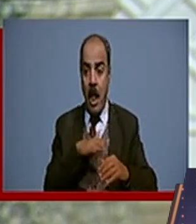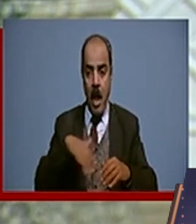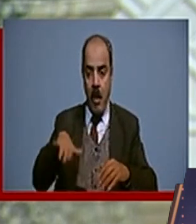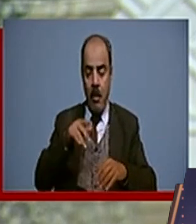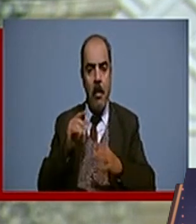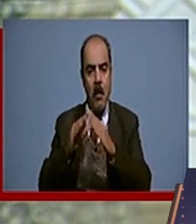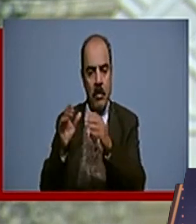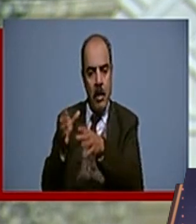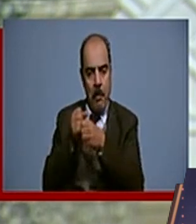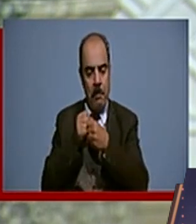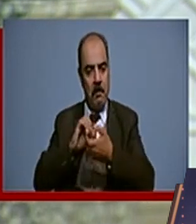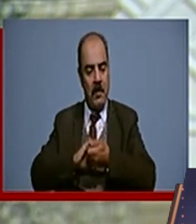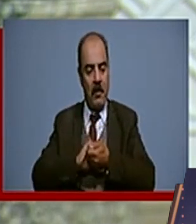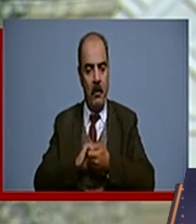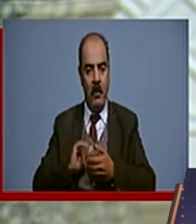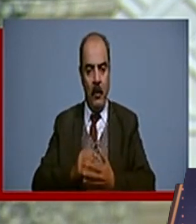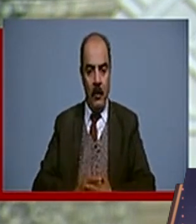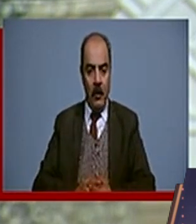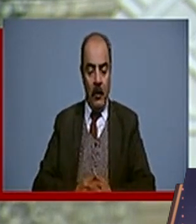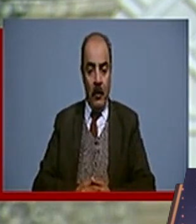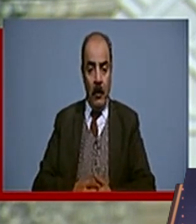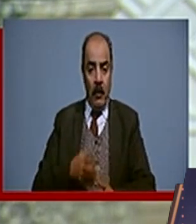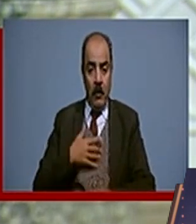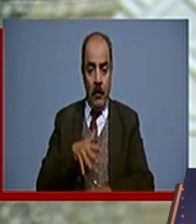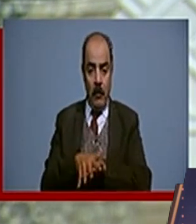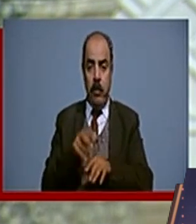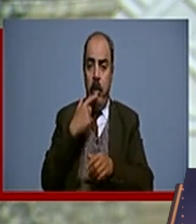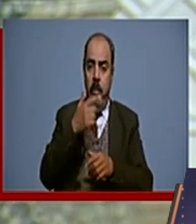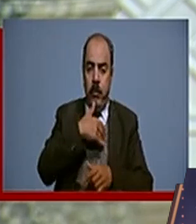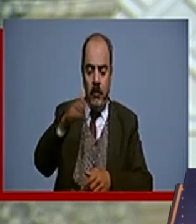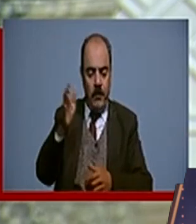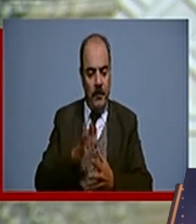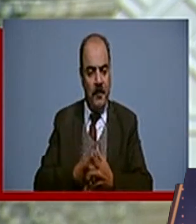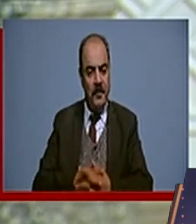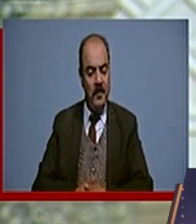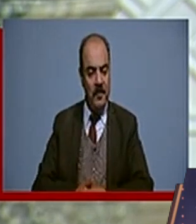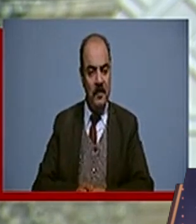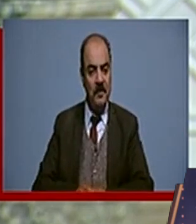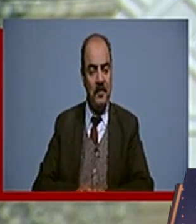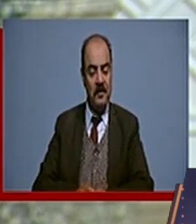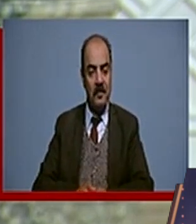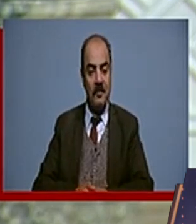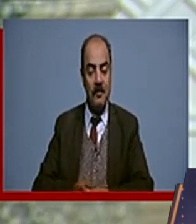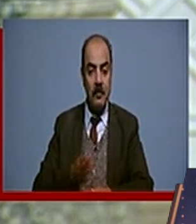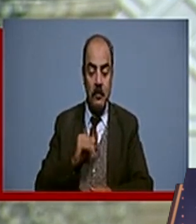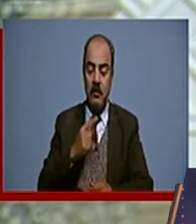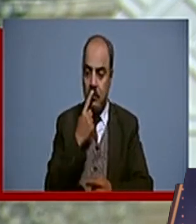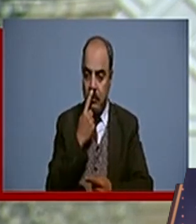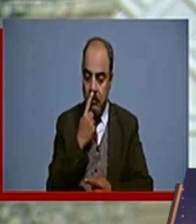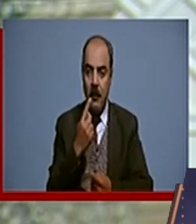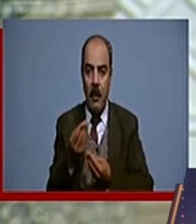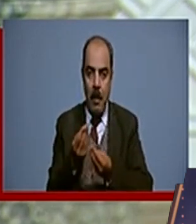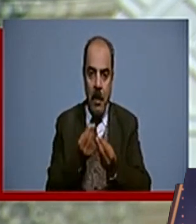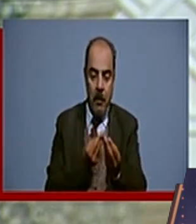كذلك فإن فيما يخص الشراكة طويلة الأمد فإنها يجب أن تنبني على حوار يستند